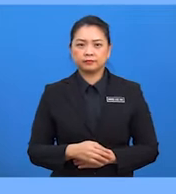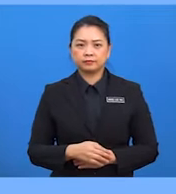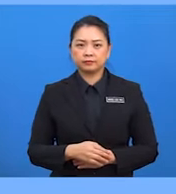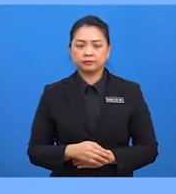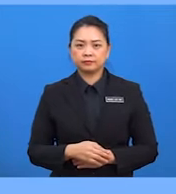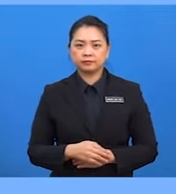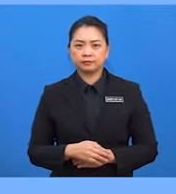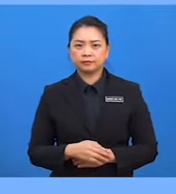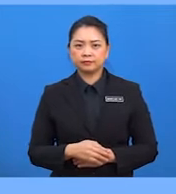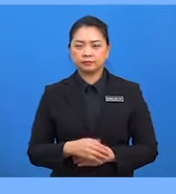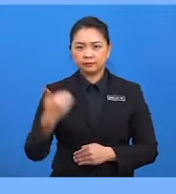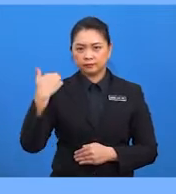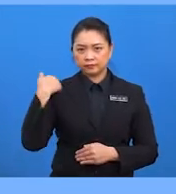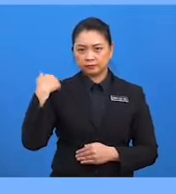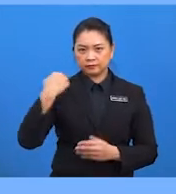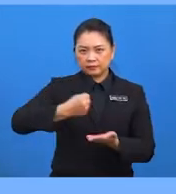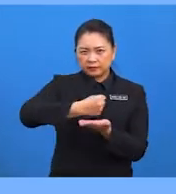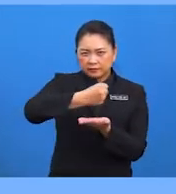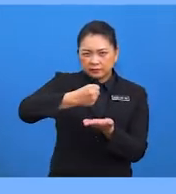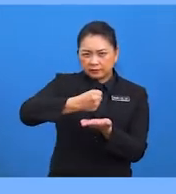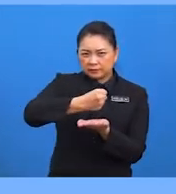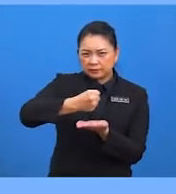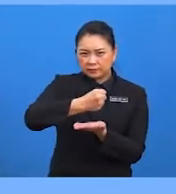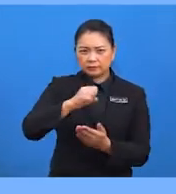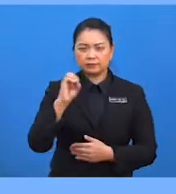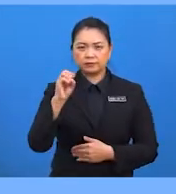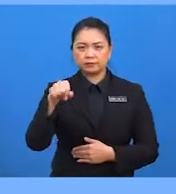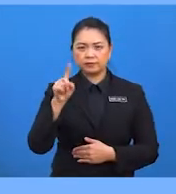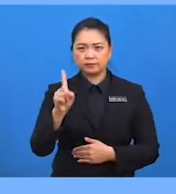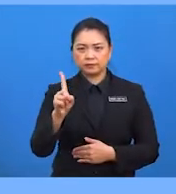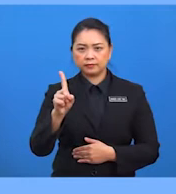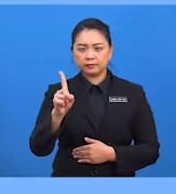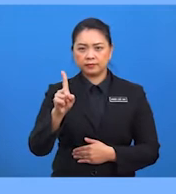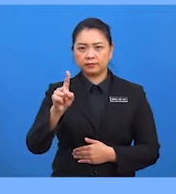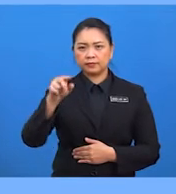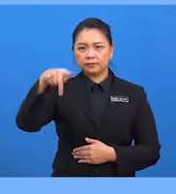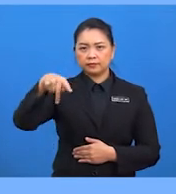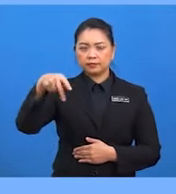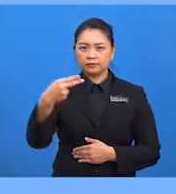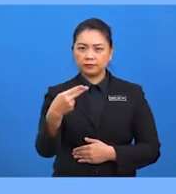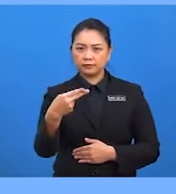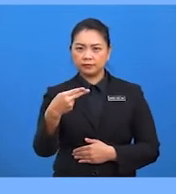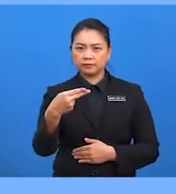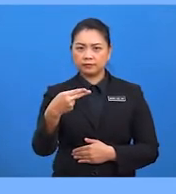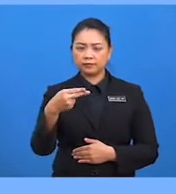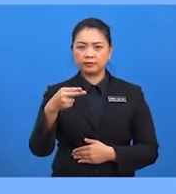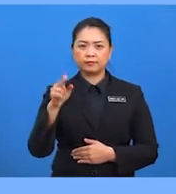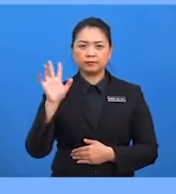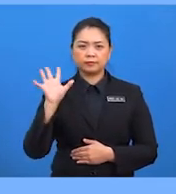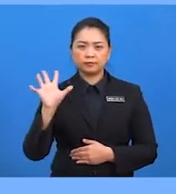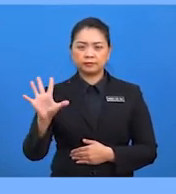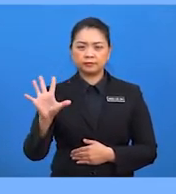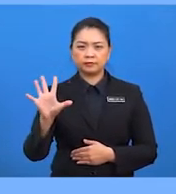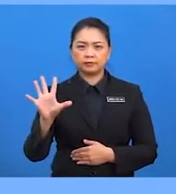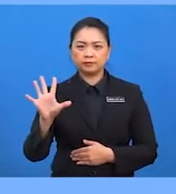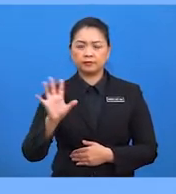Manakala asid etanoik mempunyai kepekatan 0.1 mol per desimeter